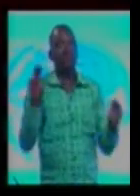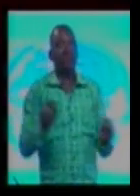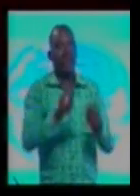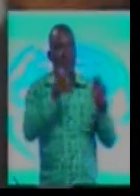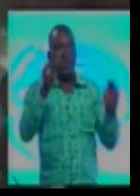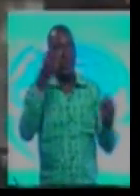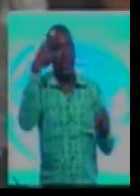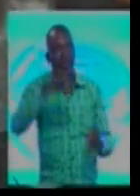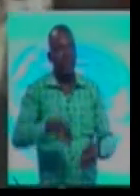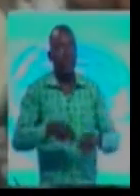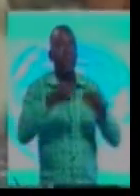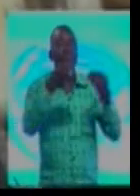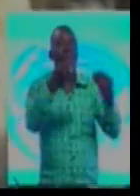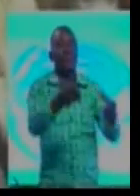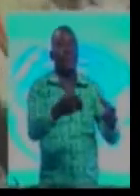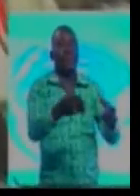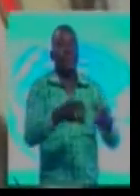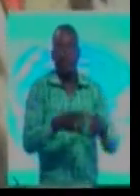qui lui est consacré.